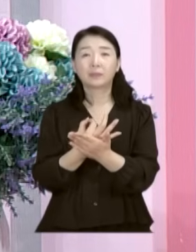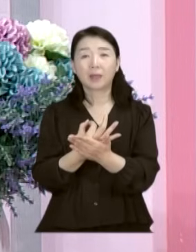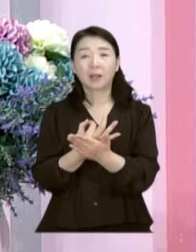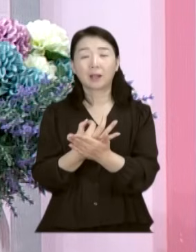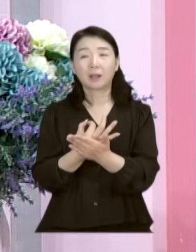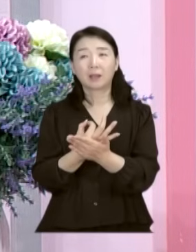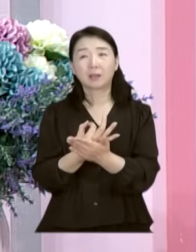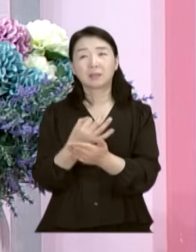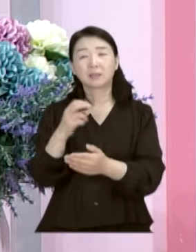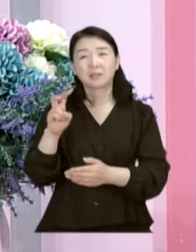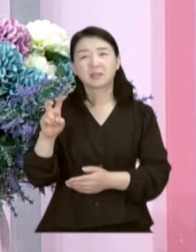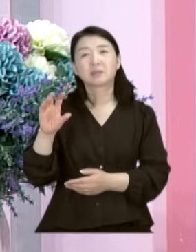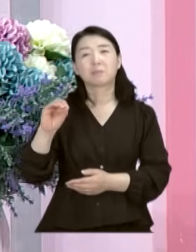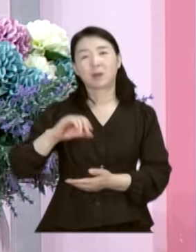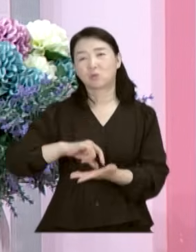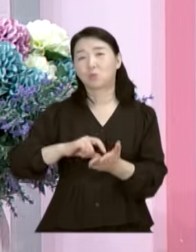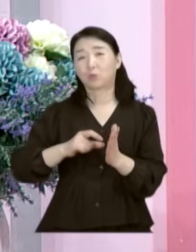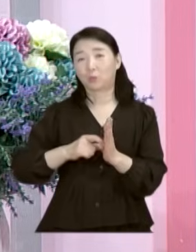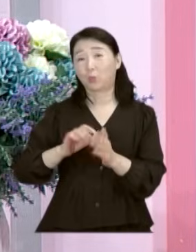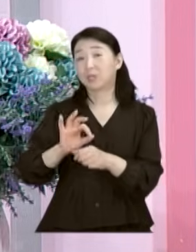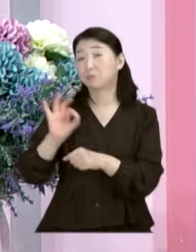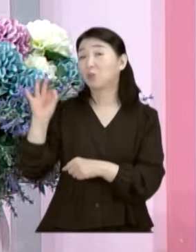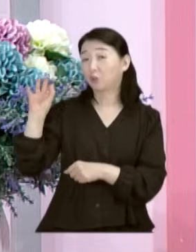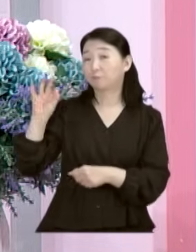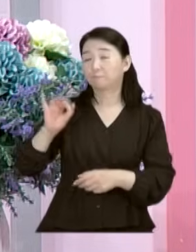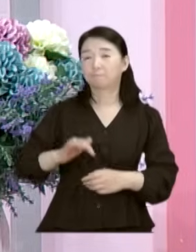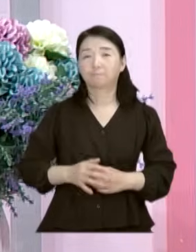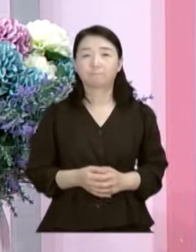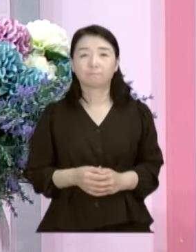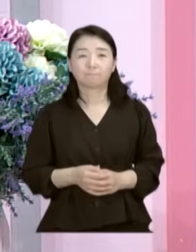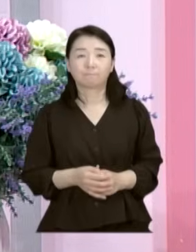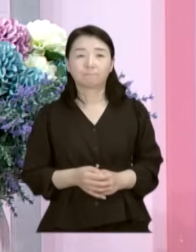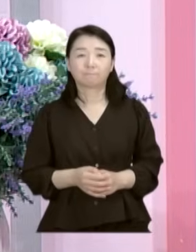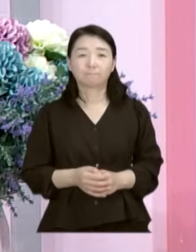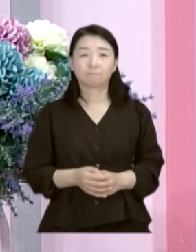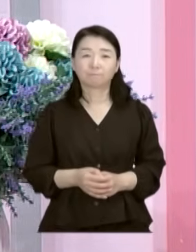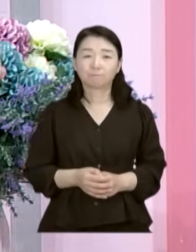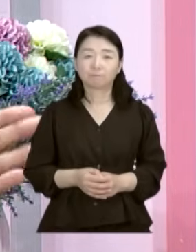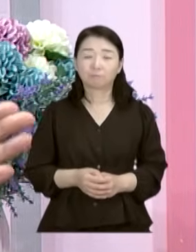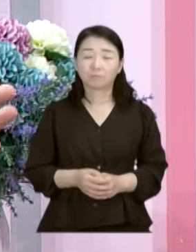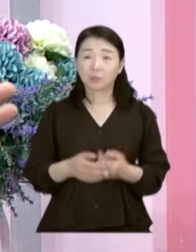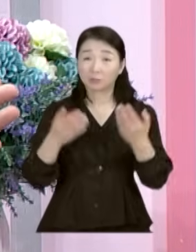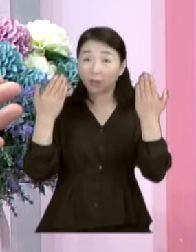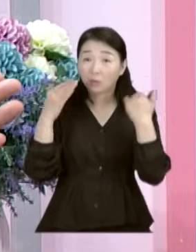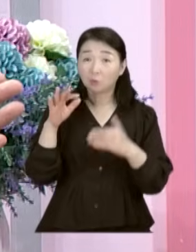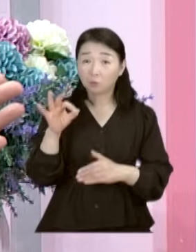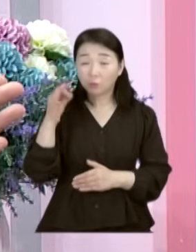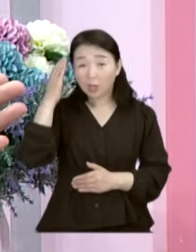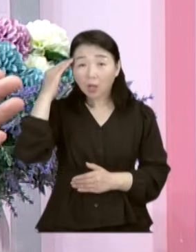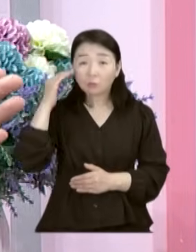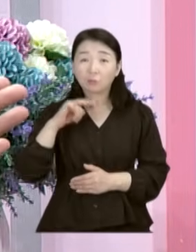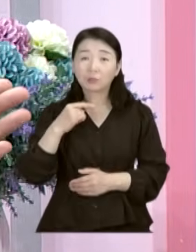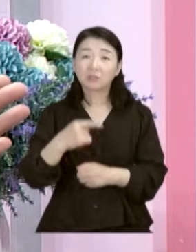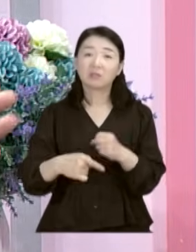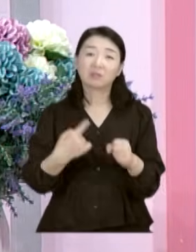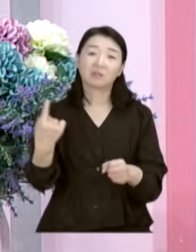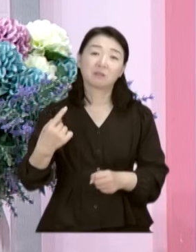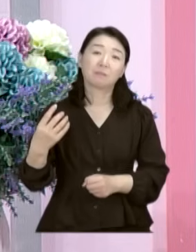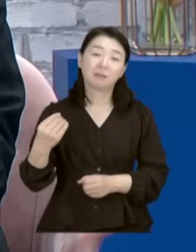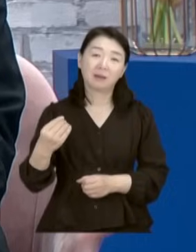임금이 한 20만 원이 돼요 20만원 채 안 됐을 때 10년 전이니까 근데 학비가 한국에서는